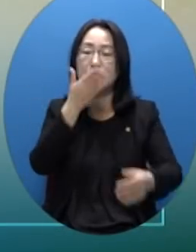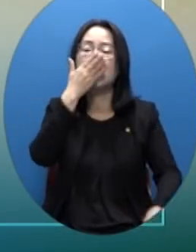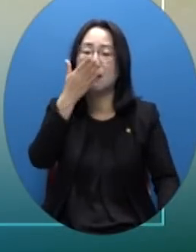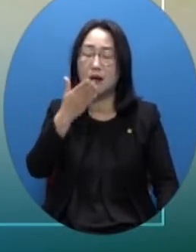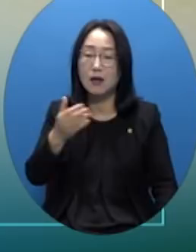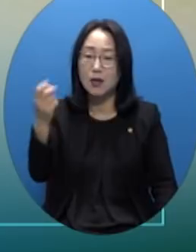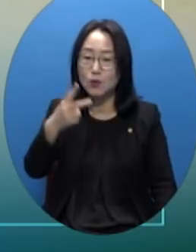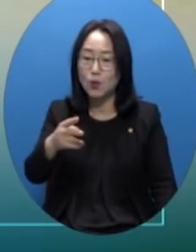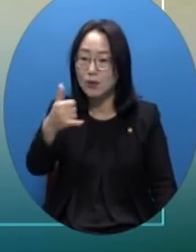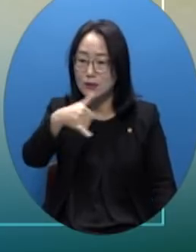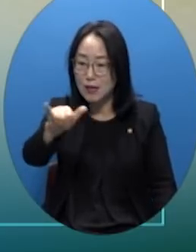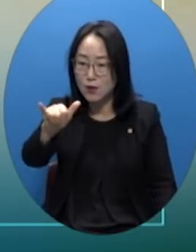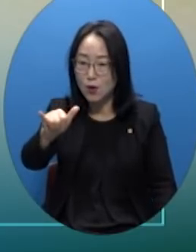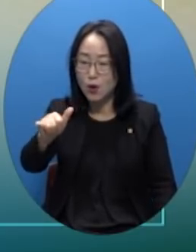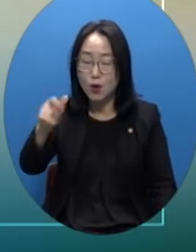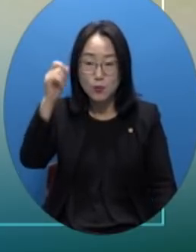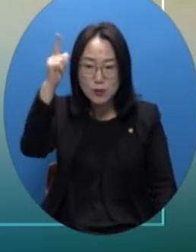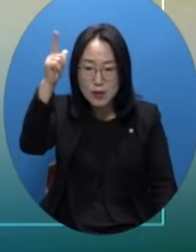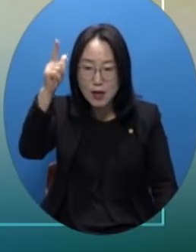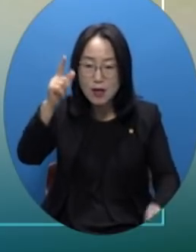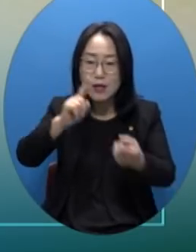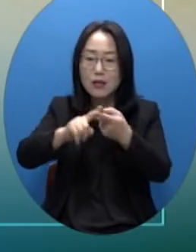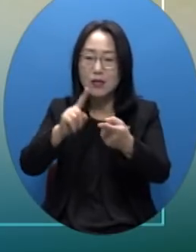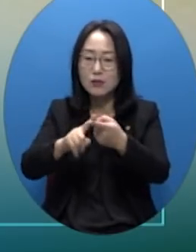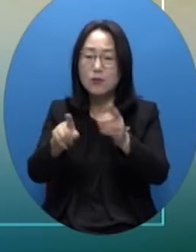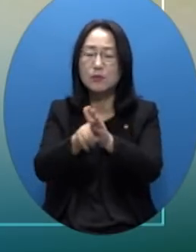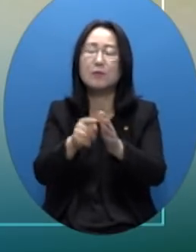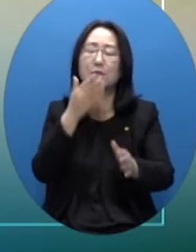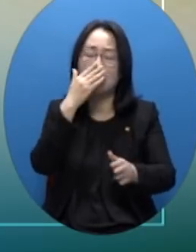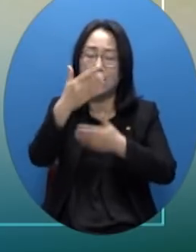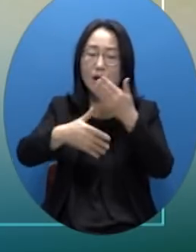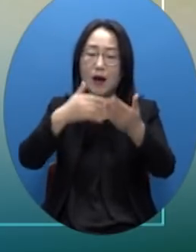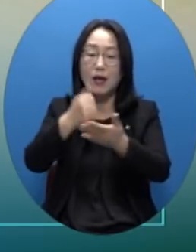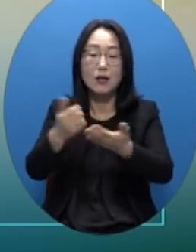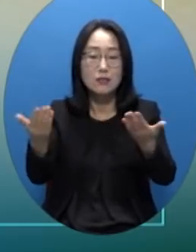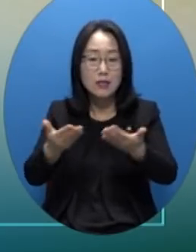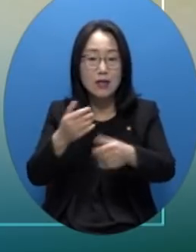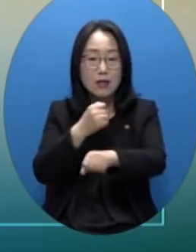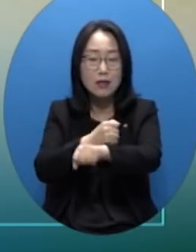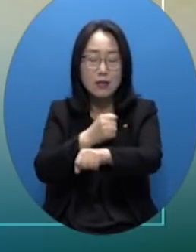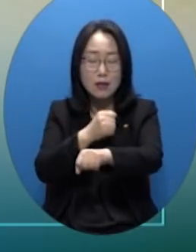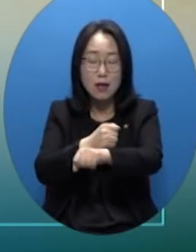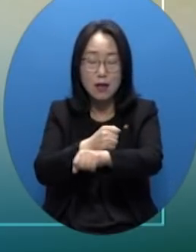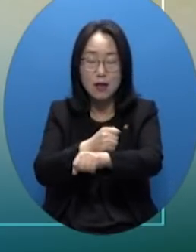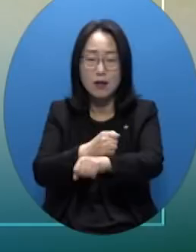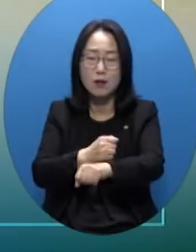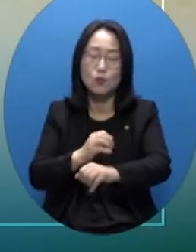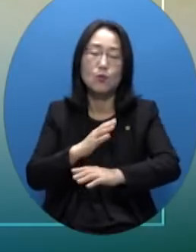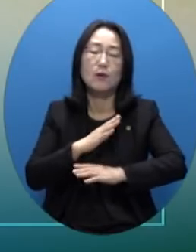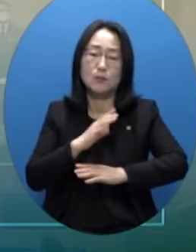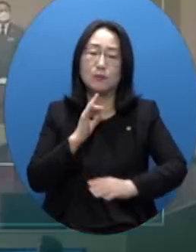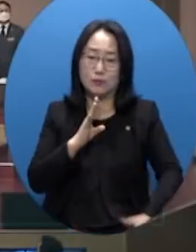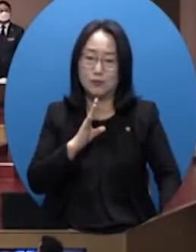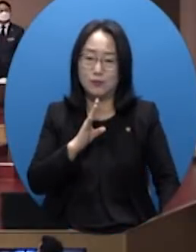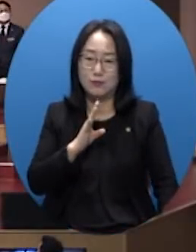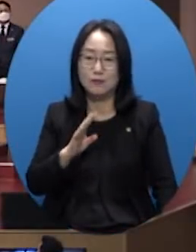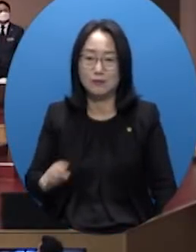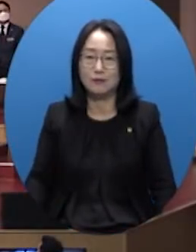통해 자료들과 그들의 위대함을 신뢰 할 수 있습니다 하나님이 하시는 일들은 놀라울 뿐입니다 할렐루야